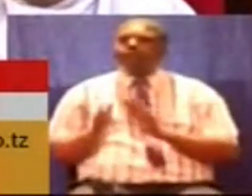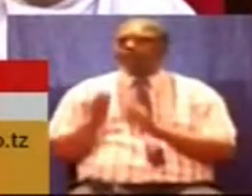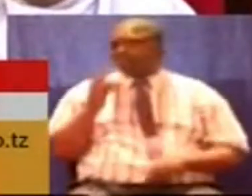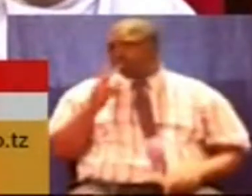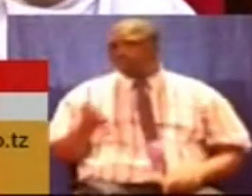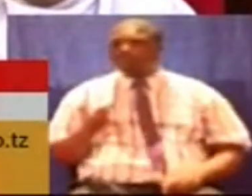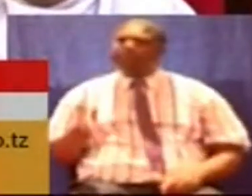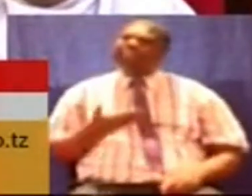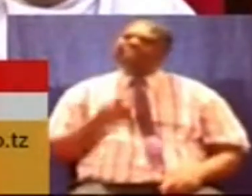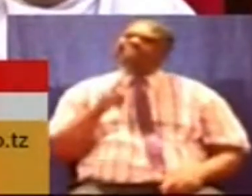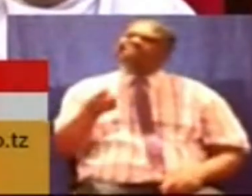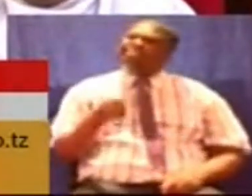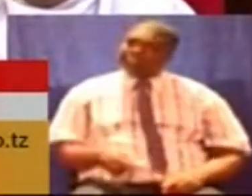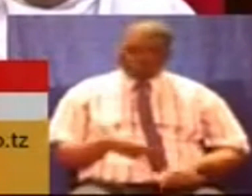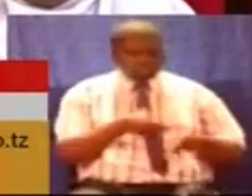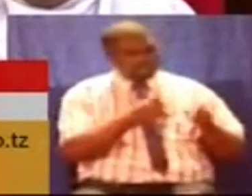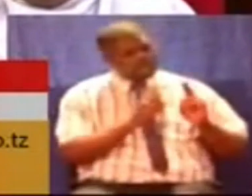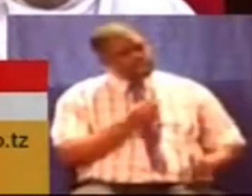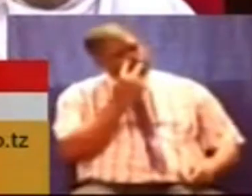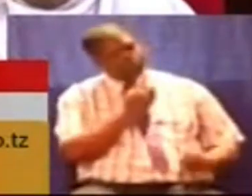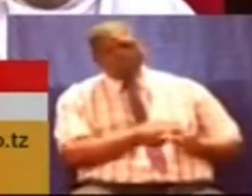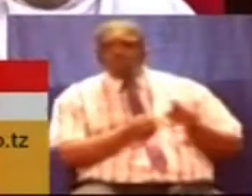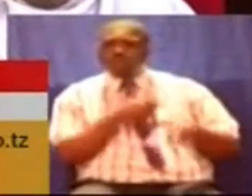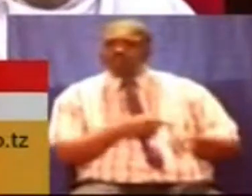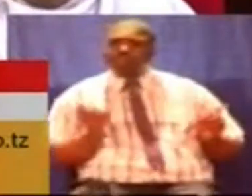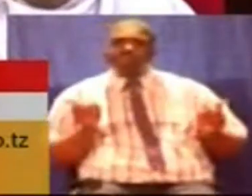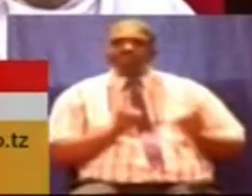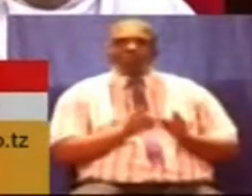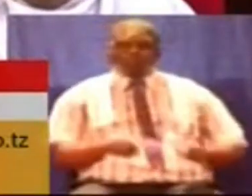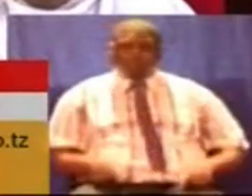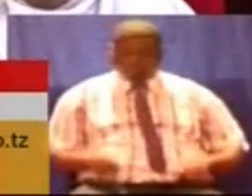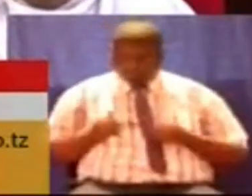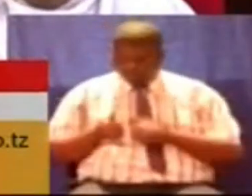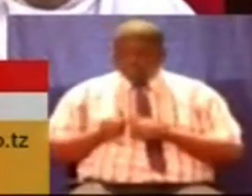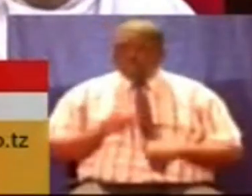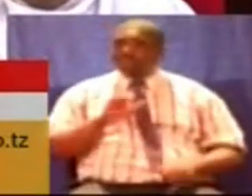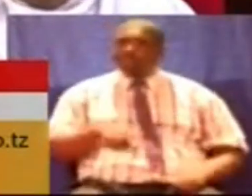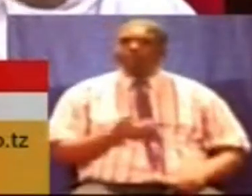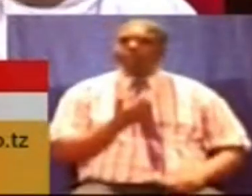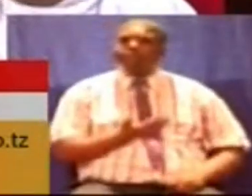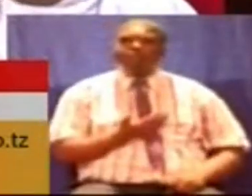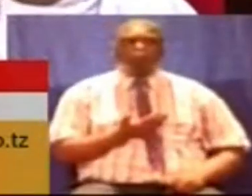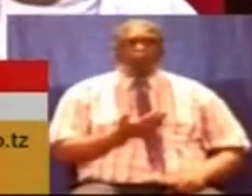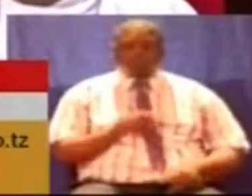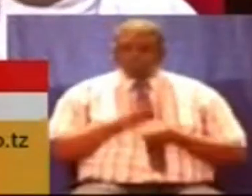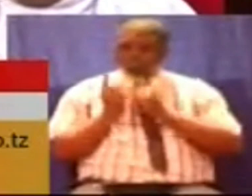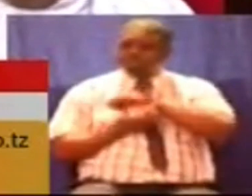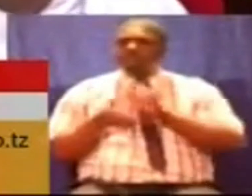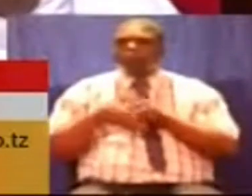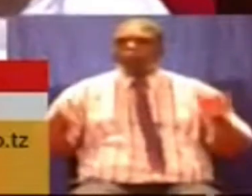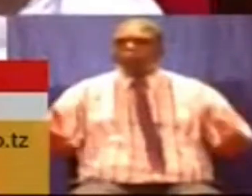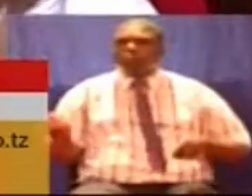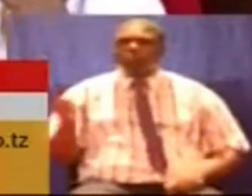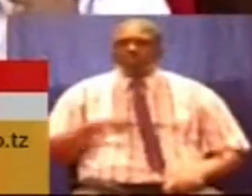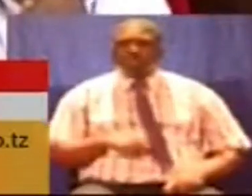tunaziona. Mnataka nini? Madaraja mnayaona katika kipindi kifupi. Hiki tunategemea baada ya miaka mitano ataleta mabadiliko makubwa